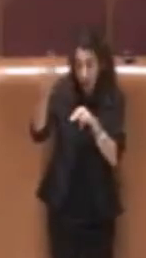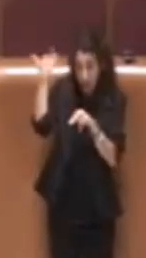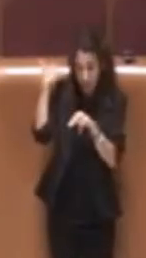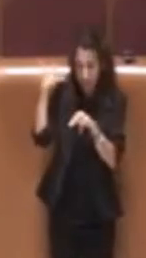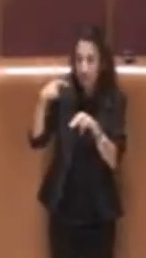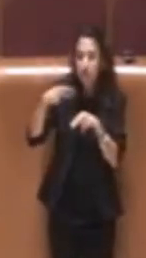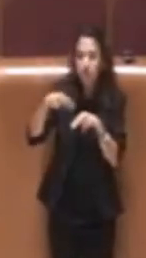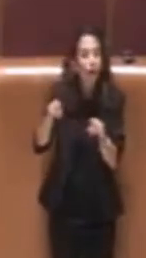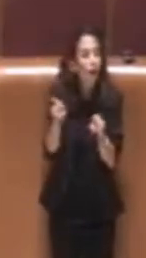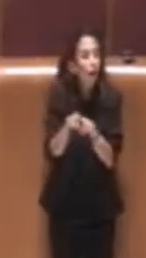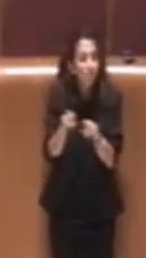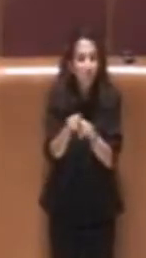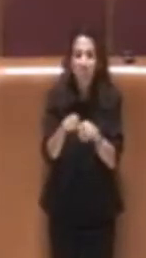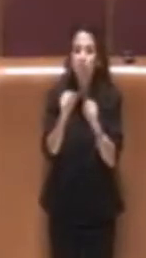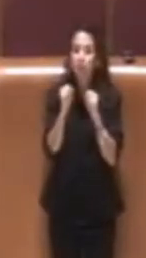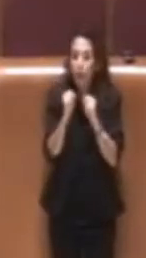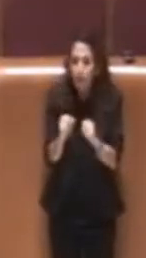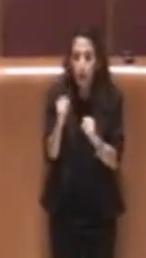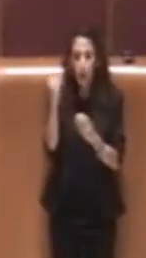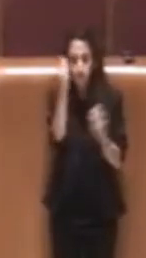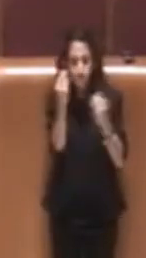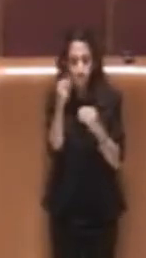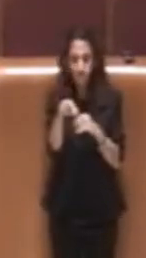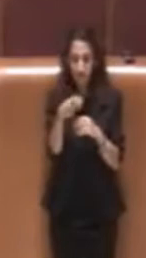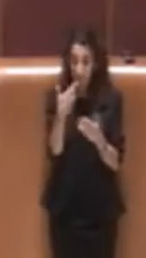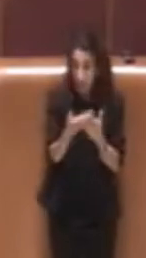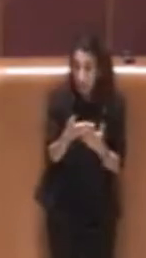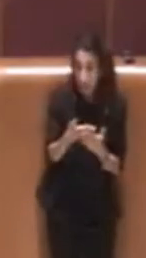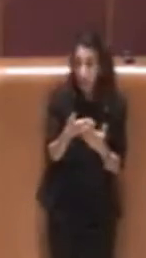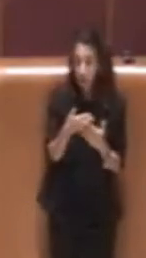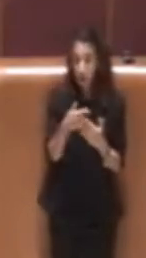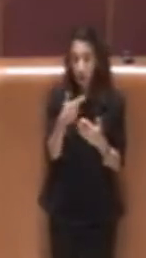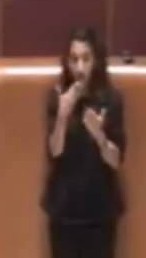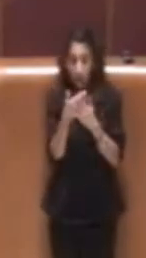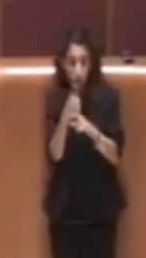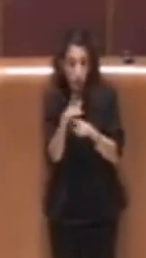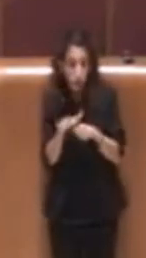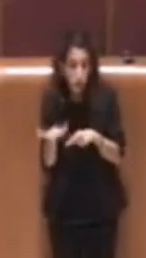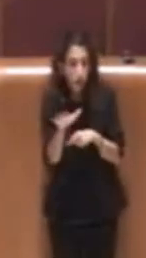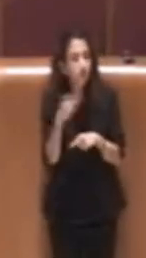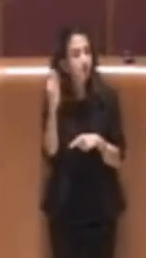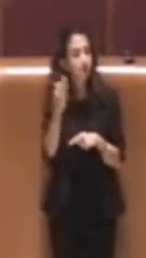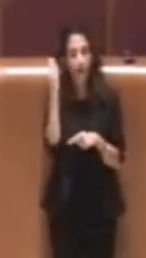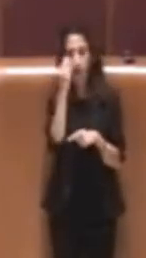effettivamente pianificato, se è realmente corrispondente ai fabbisogni del momento in cui i